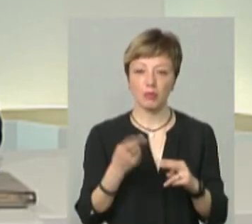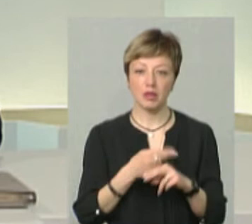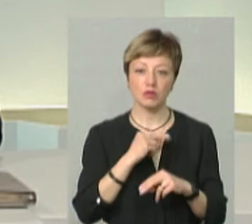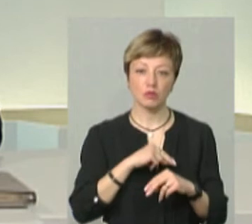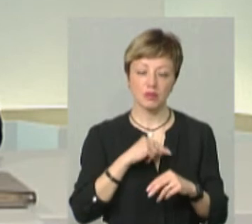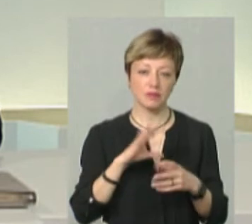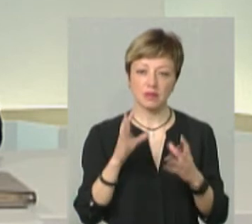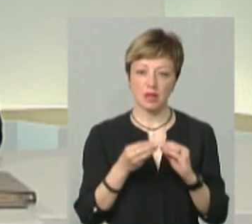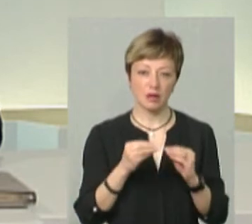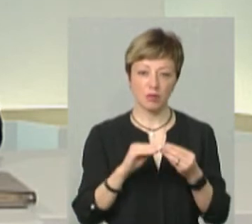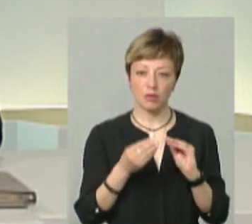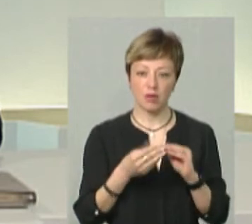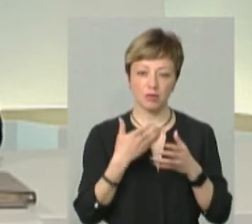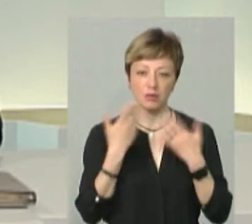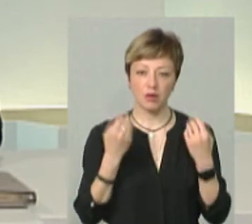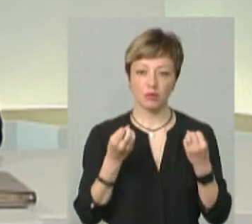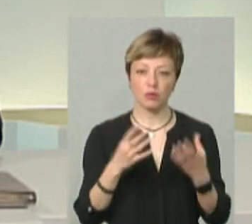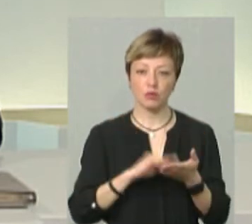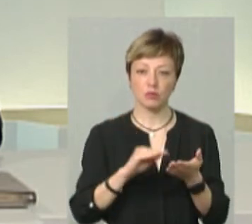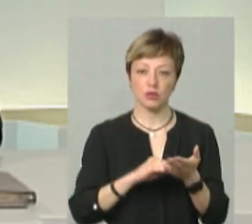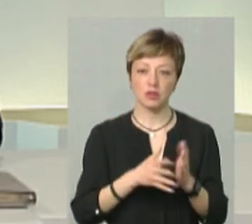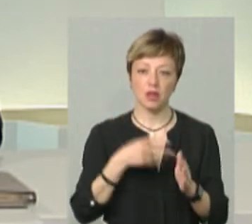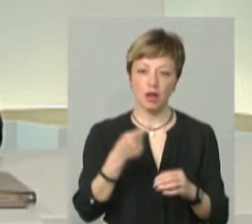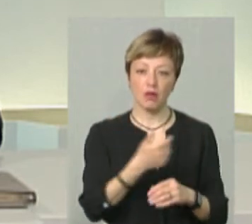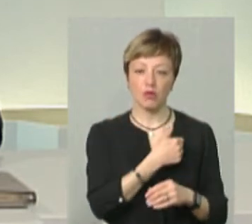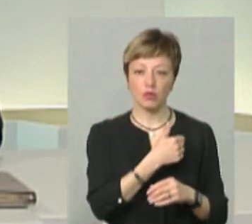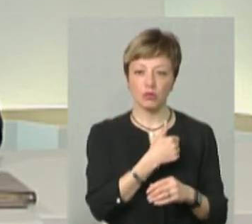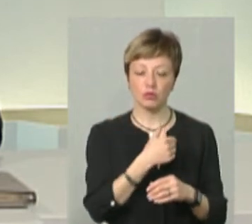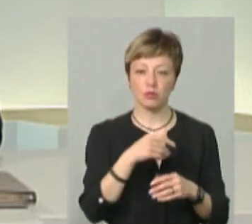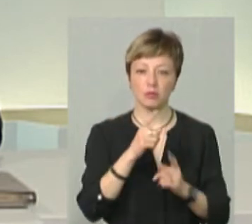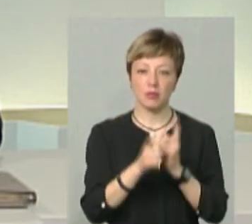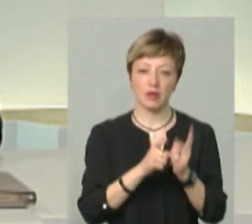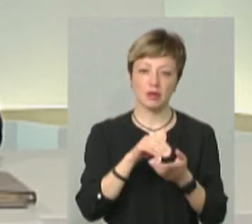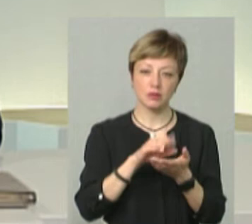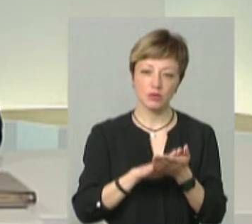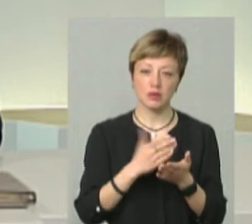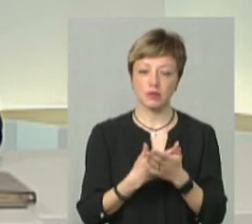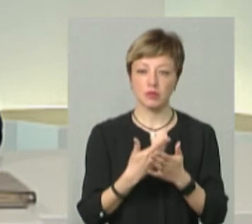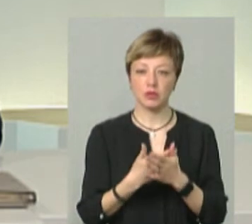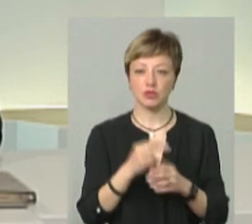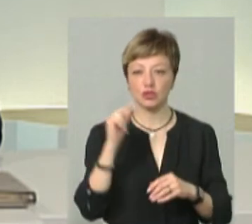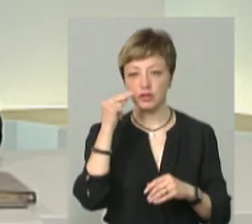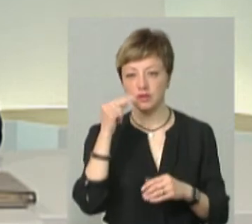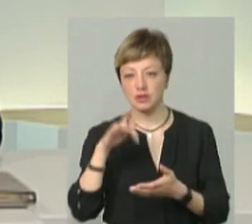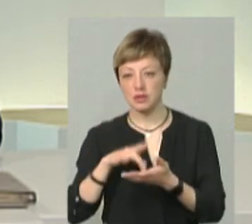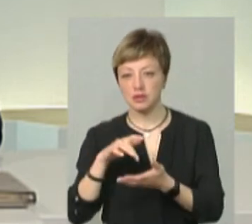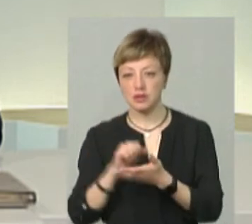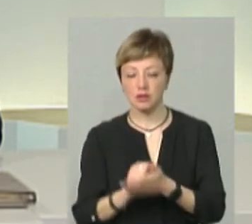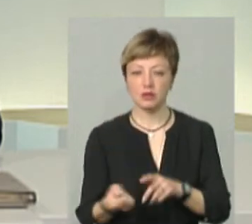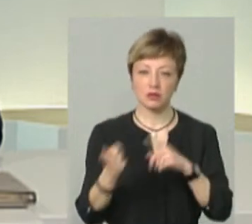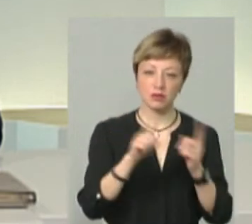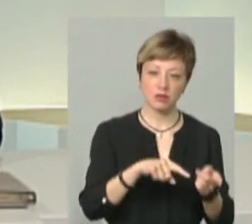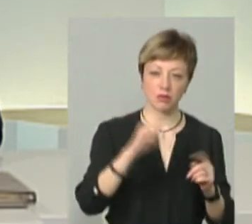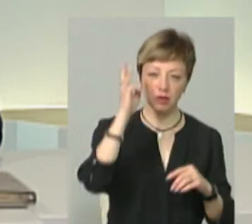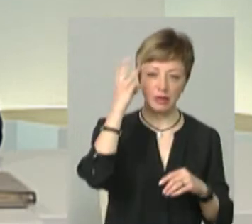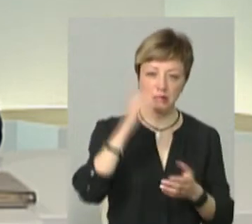безробітними, там взагалі ніяких проблем немає, вони просто пишуть заяву, хочу перереєструватися, там, наприклад, там, з Чернігівського центру зайнятості там,